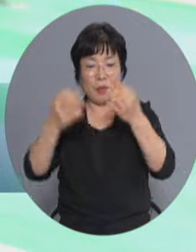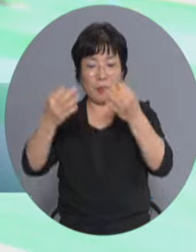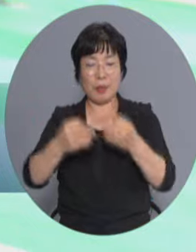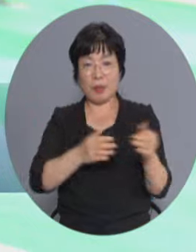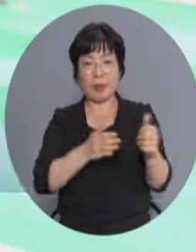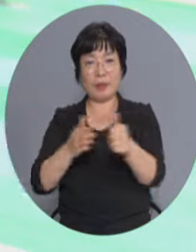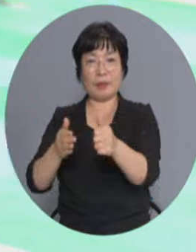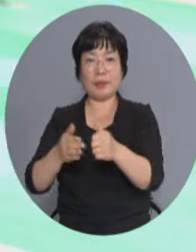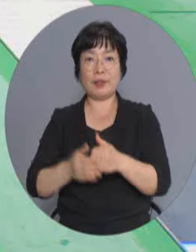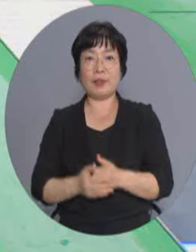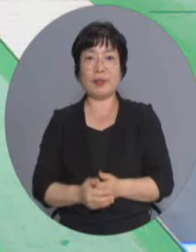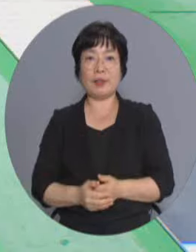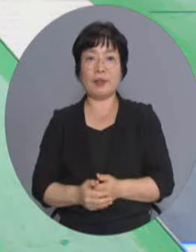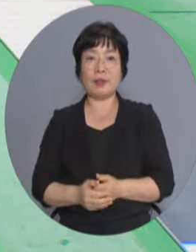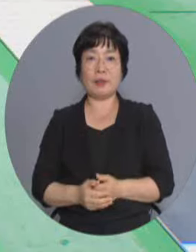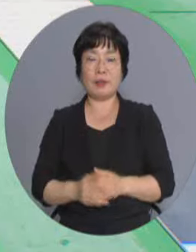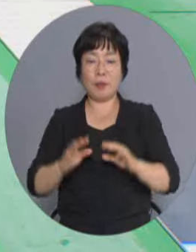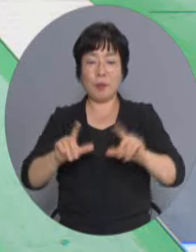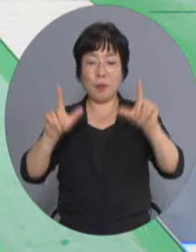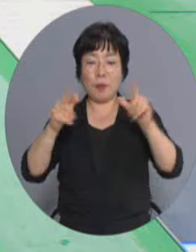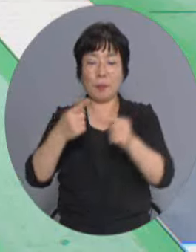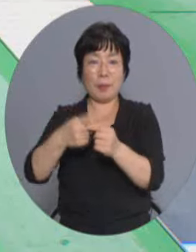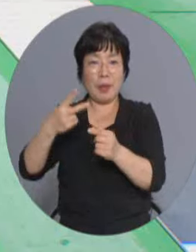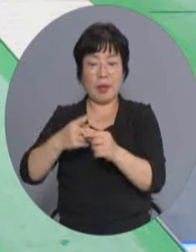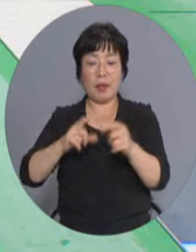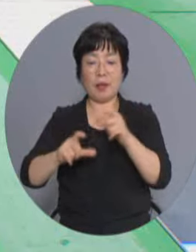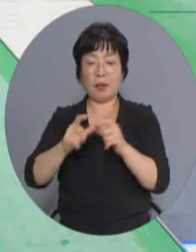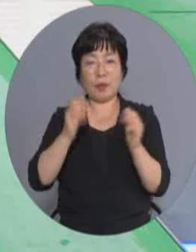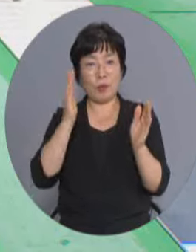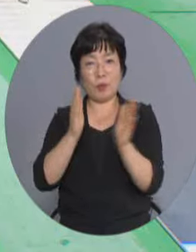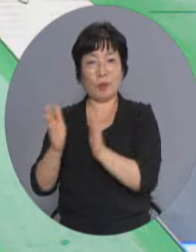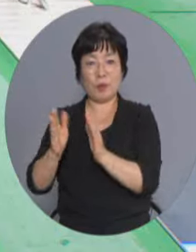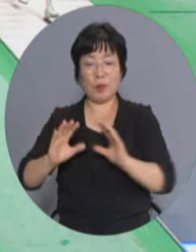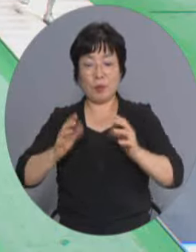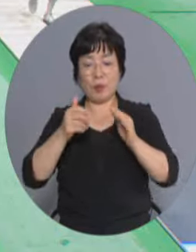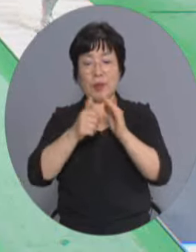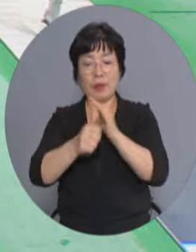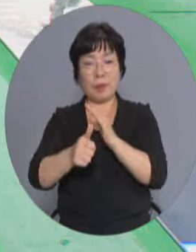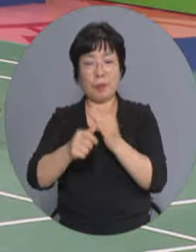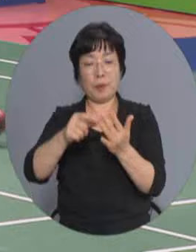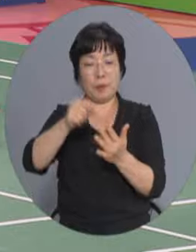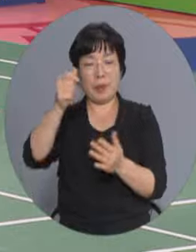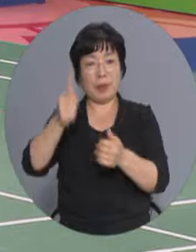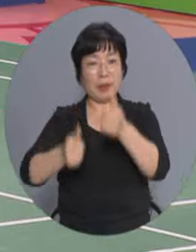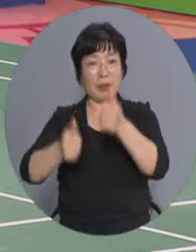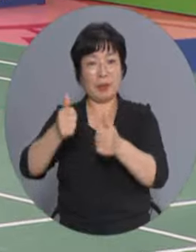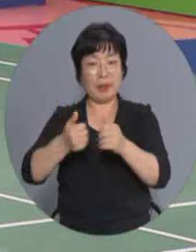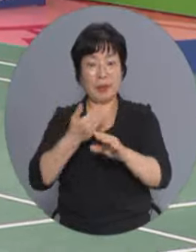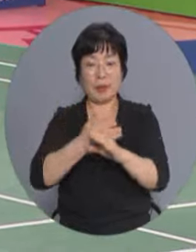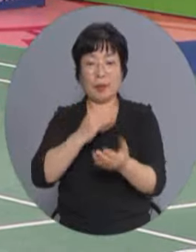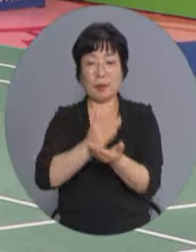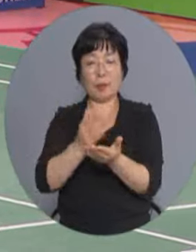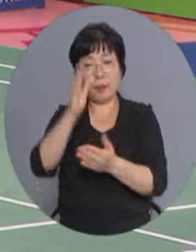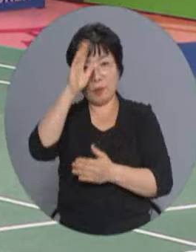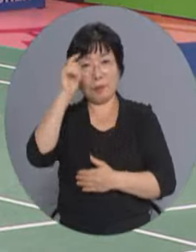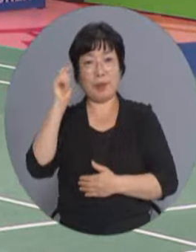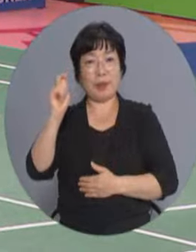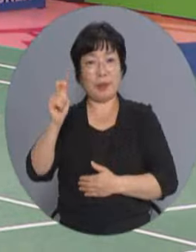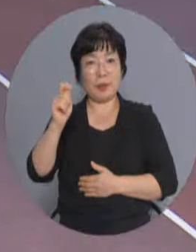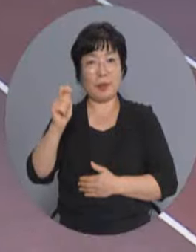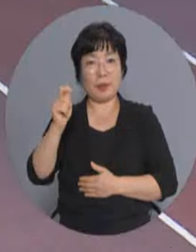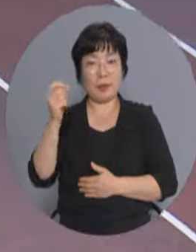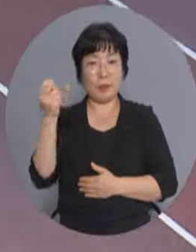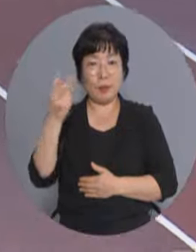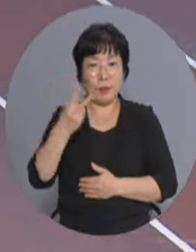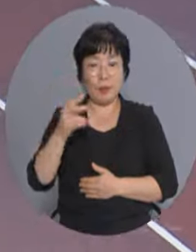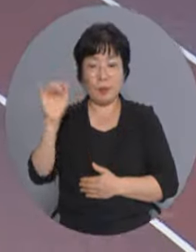봐주셨으면 좋겠습니다. 올해 두 차례 더 예정되어 있는 펜싱 국가대표 선발전 그리고 다른 종목인 코리아오픈 배드민턴